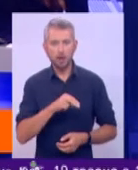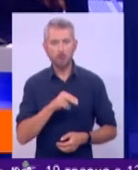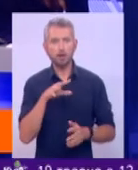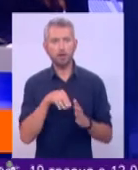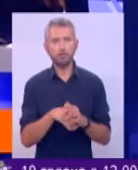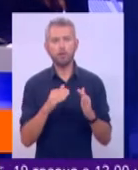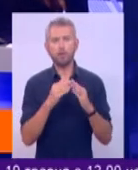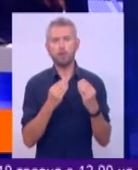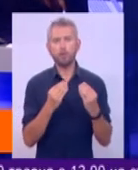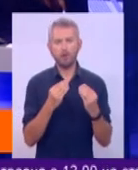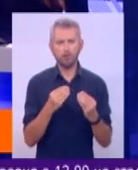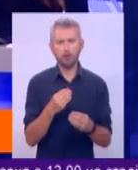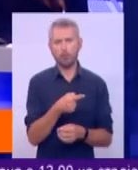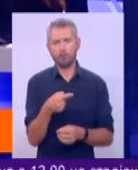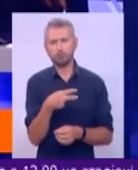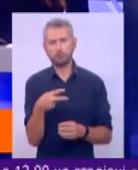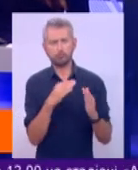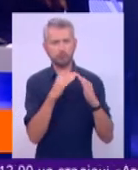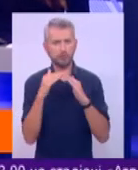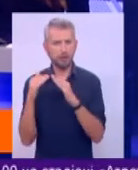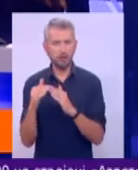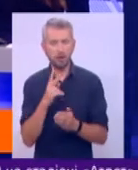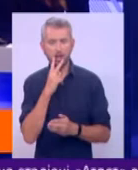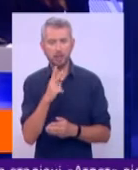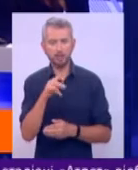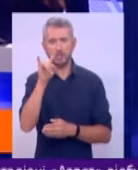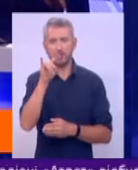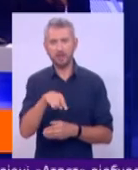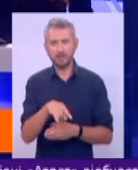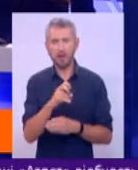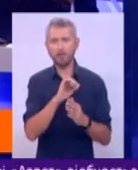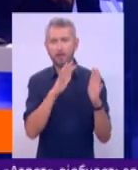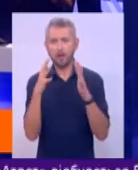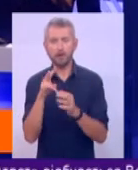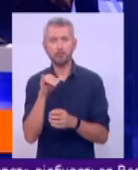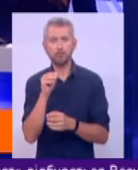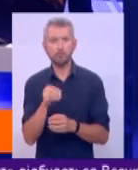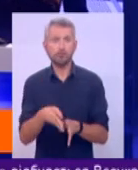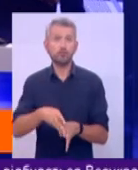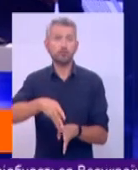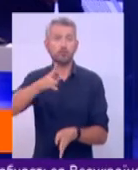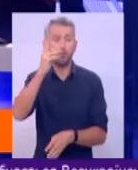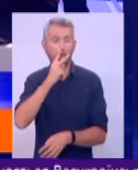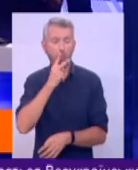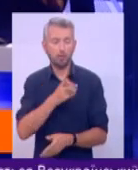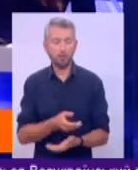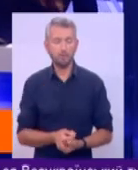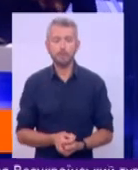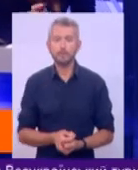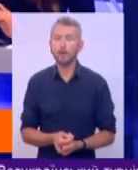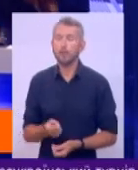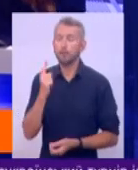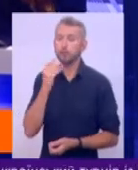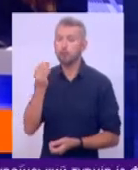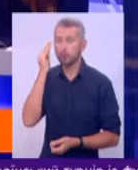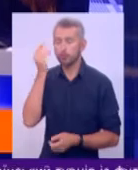в малоповерхових будинках, дивлячись з вікна на зелень, ніж у монстрах-висотках. Почули вашу